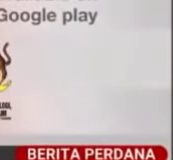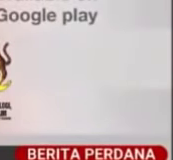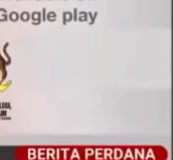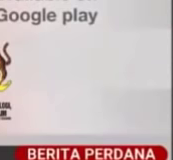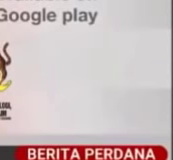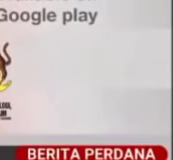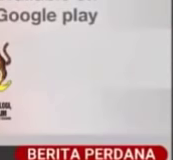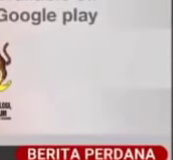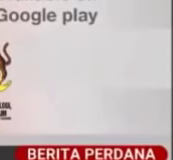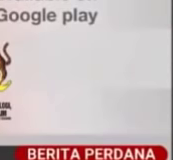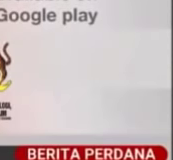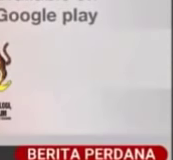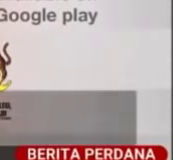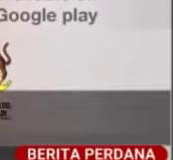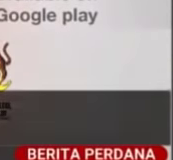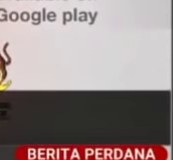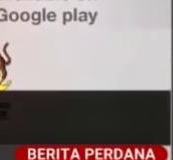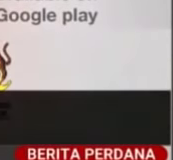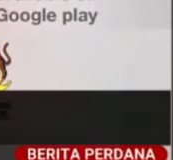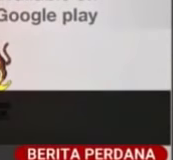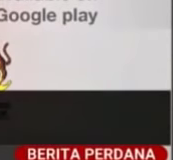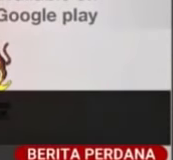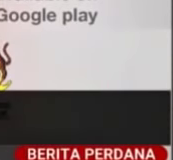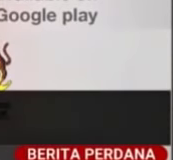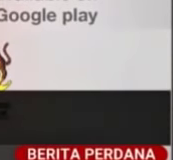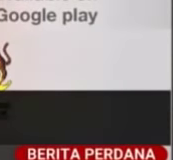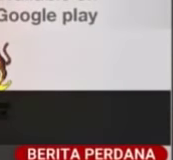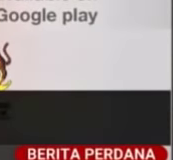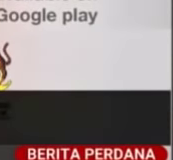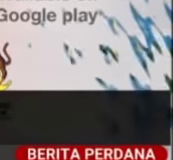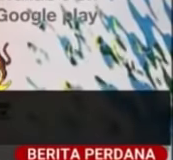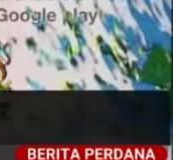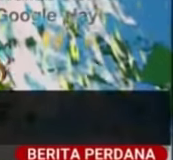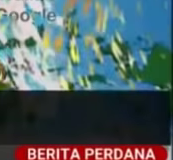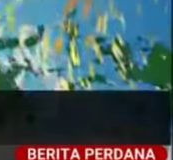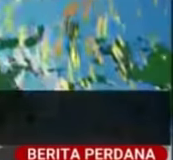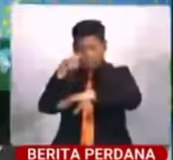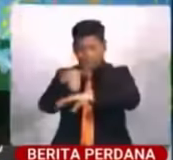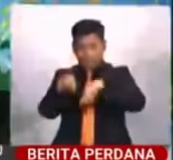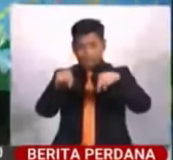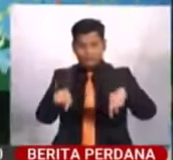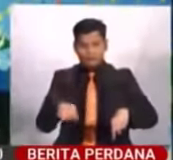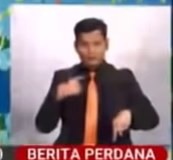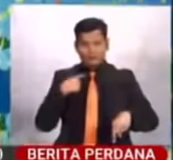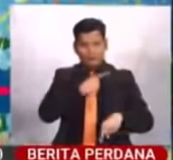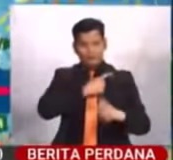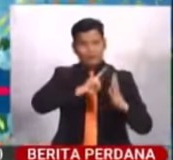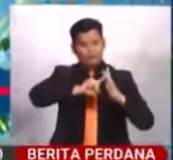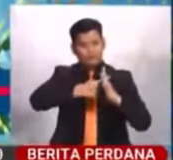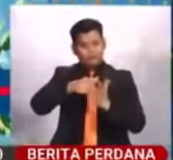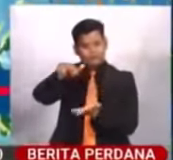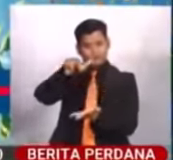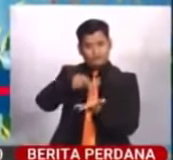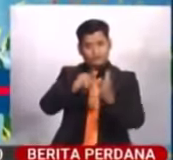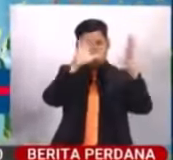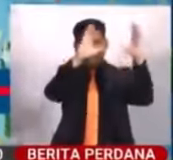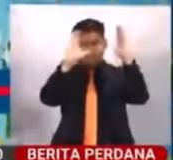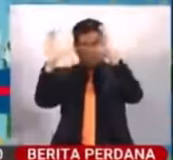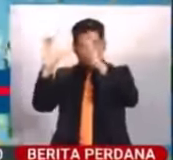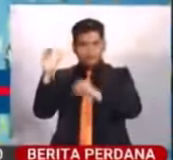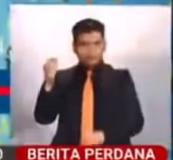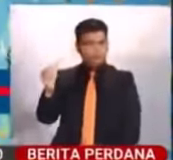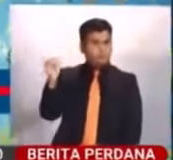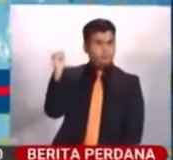Assalamualaikum dan salam sejahtera kepada semua penonton sama Map Malaysia untuk perkembangan cuaca pada malam ini. Kita mulakan laporan cuaca dengan melihat paparan carta